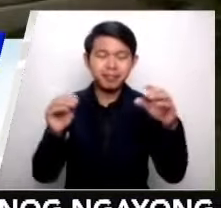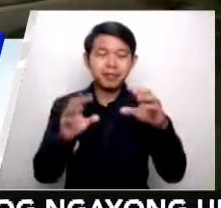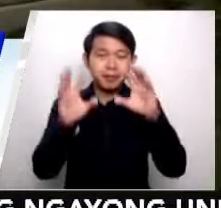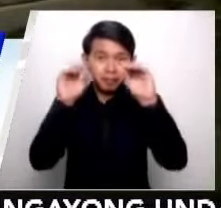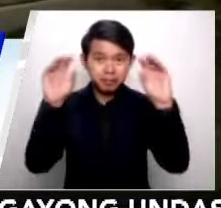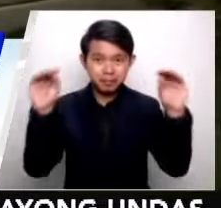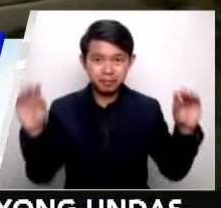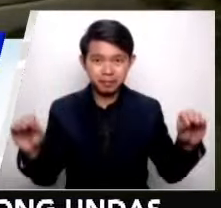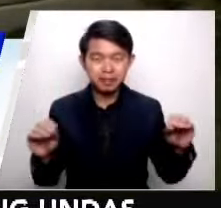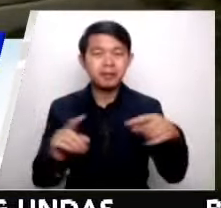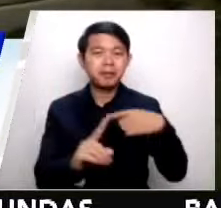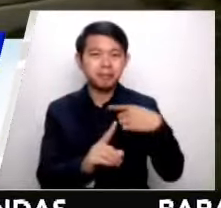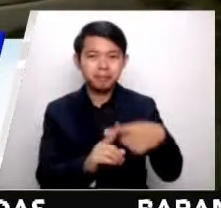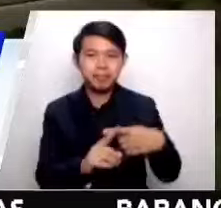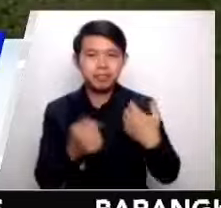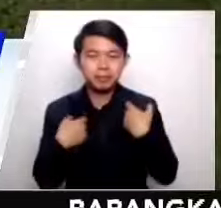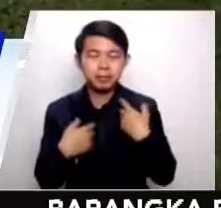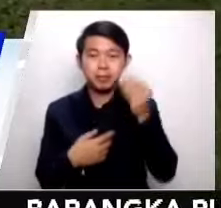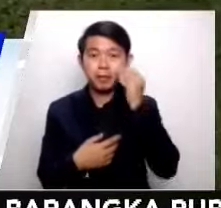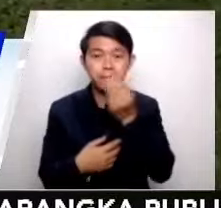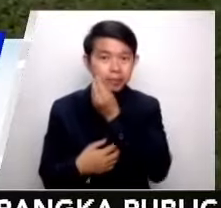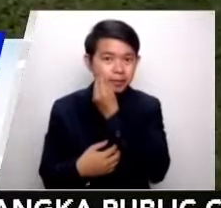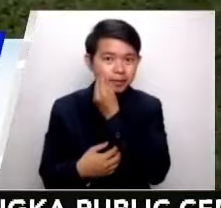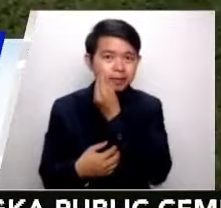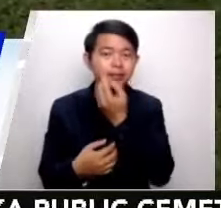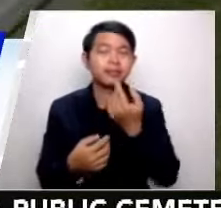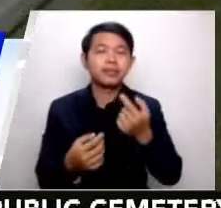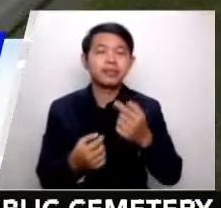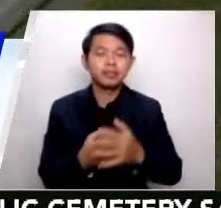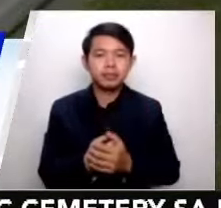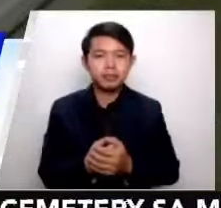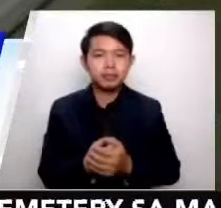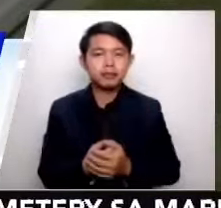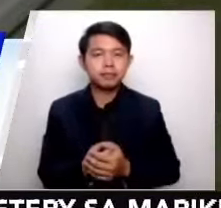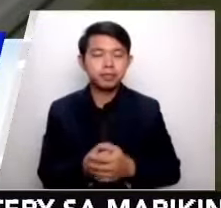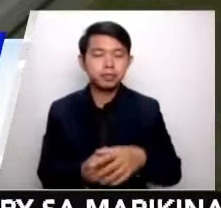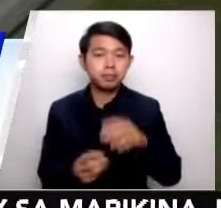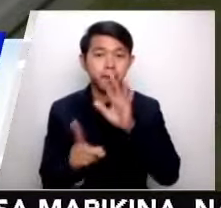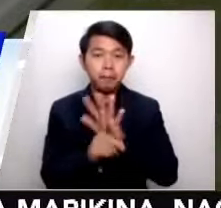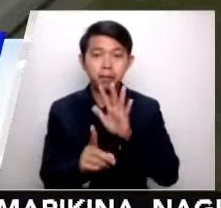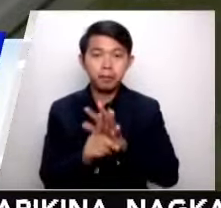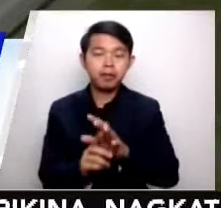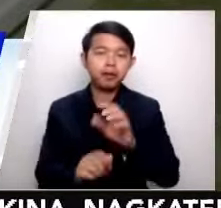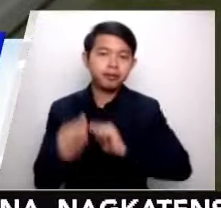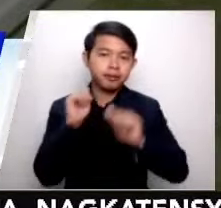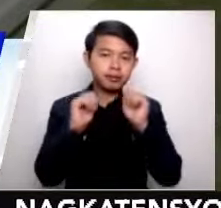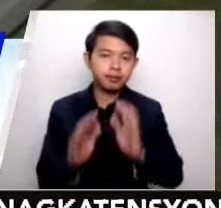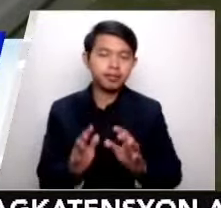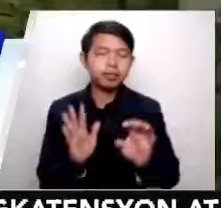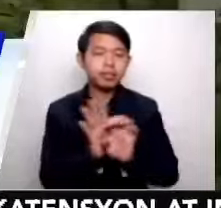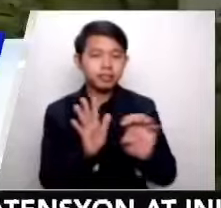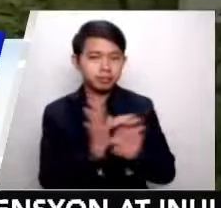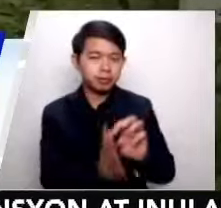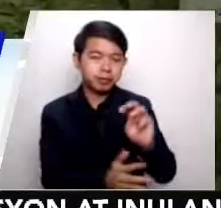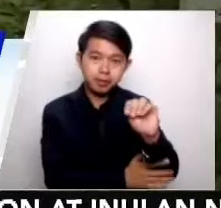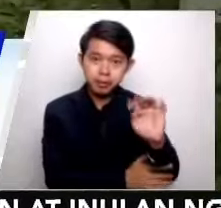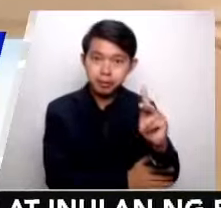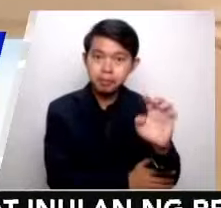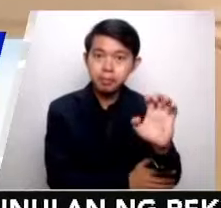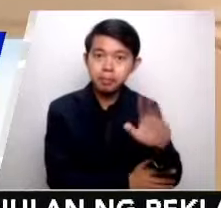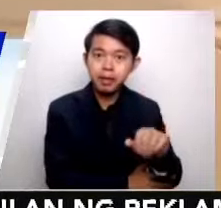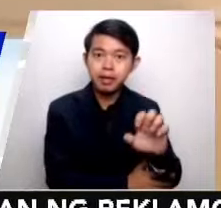sa puntod ng ilang sikat na personalidad na nakahimlay dito. Tulad ng GMA Integrated News Anchor na si Mike Enriquez, puntod ni